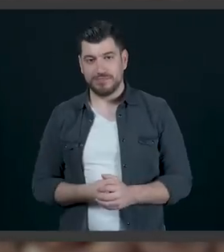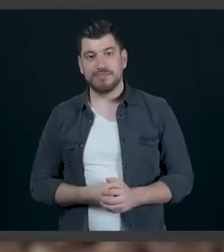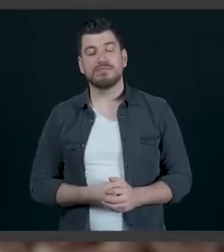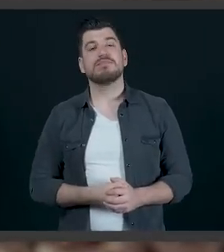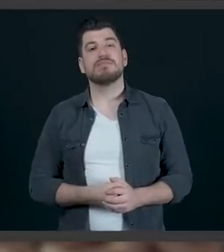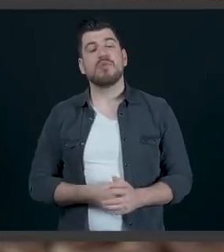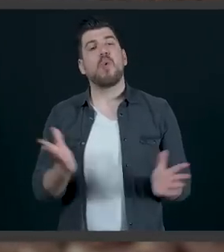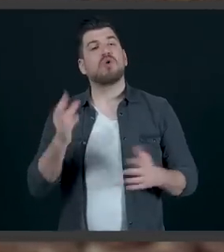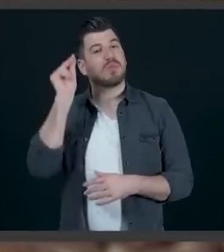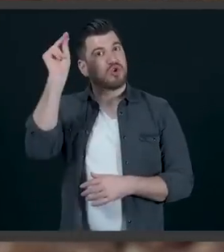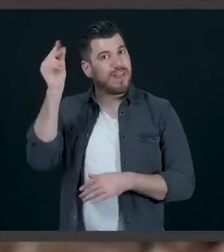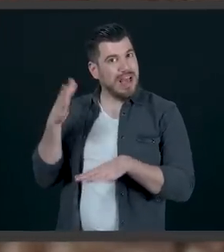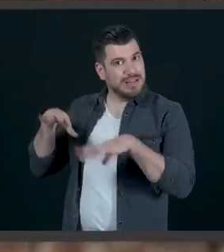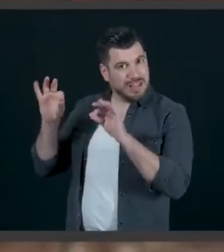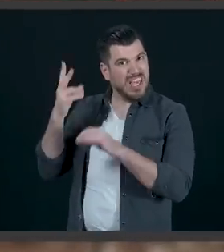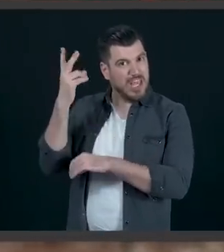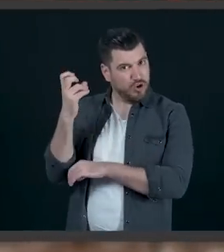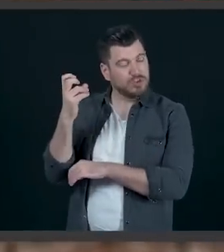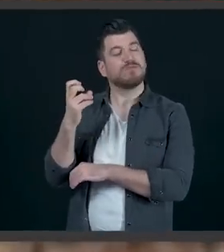ακριβώς, όσες σας υποσχέθηκα.